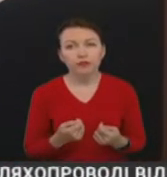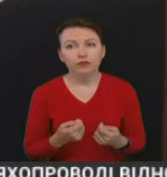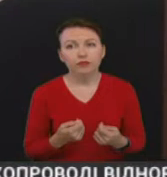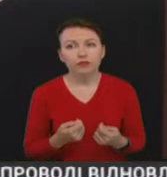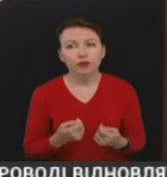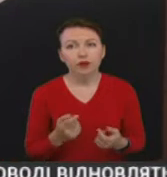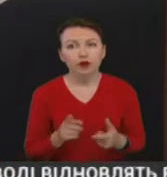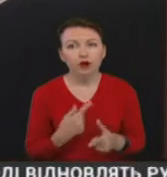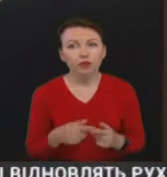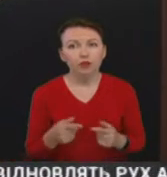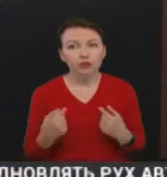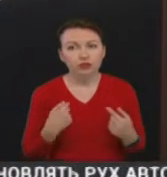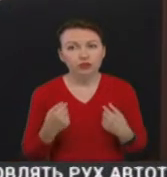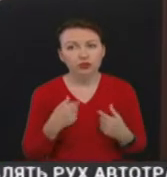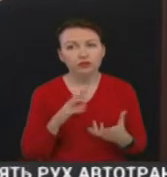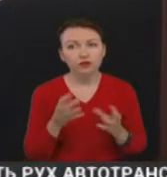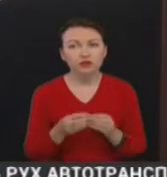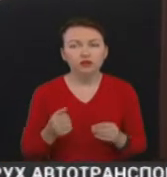є постраждалими внаслідок війни.